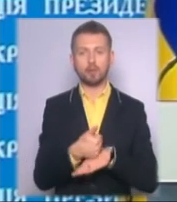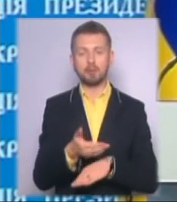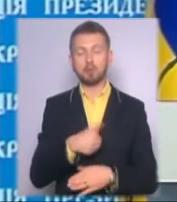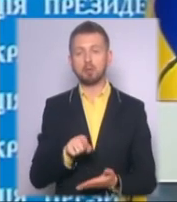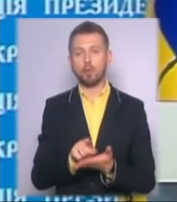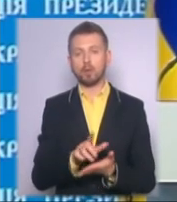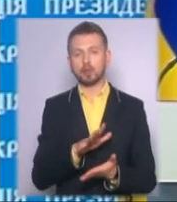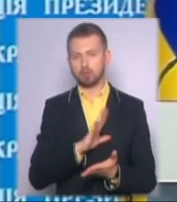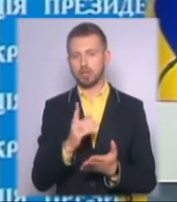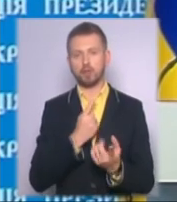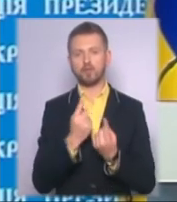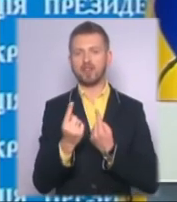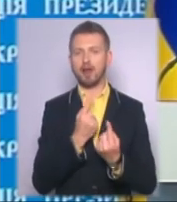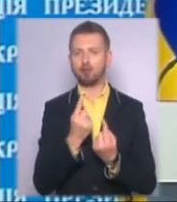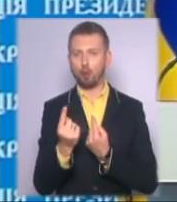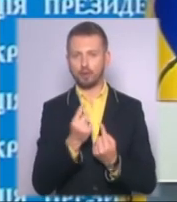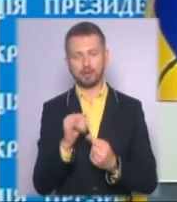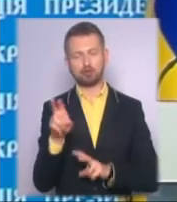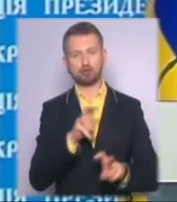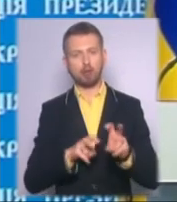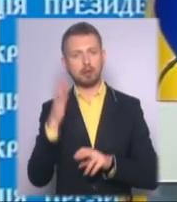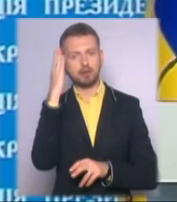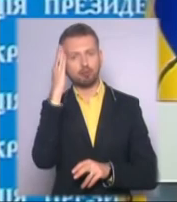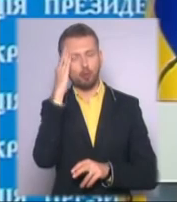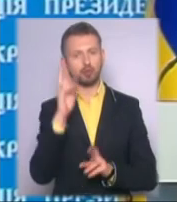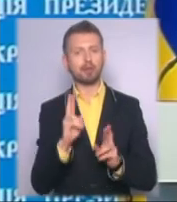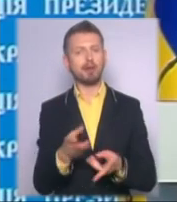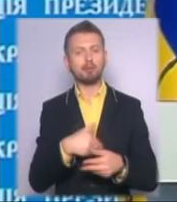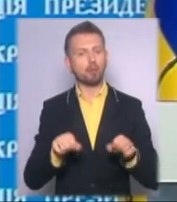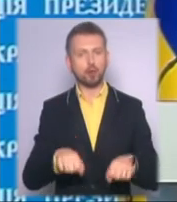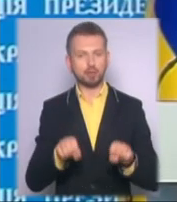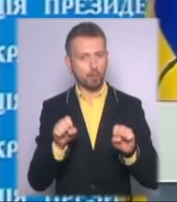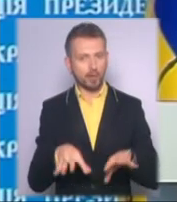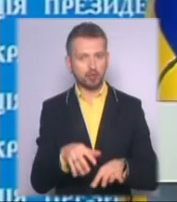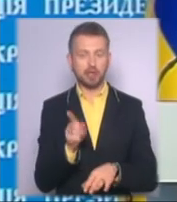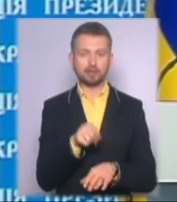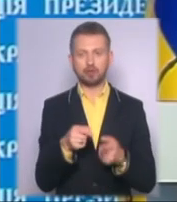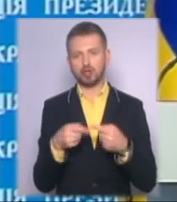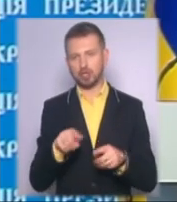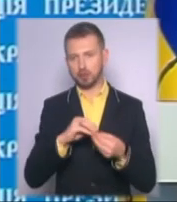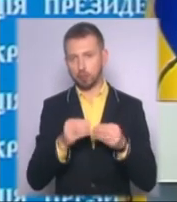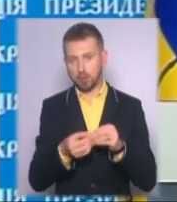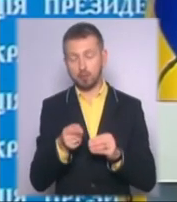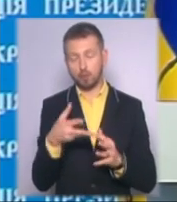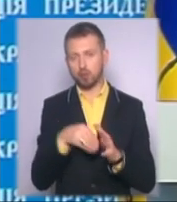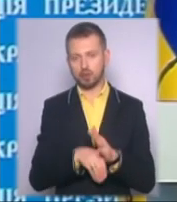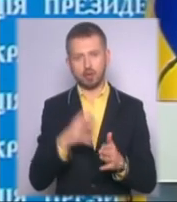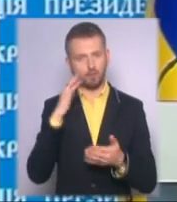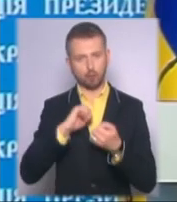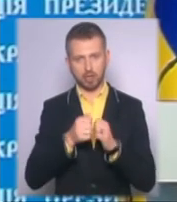в діалозі і шукати способи, яким чином ми можемо вирішити ті чи інші проблеми, в тому числі вугільній